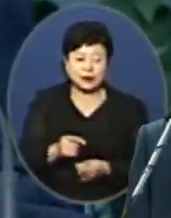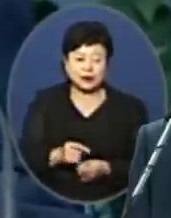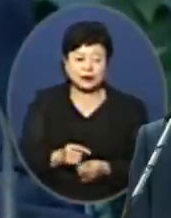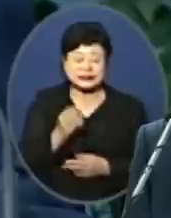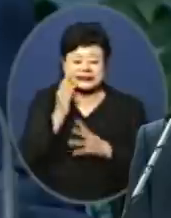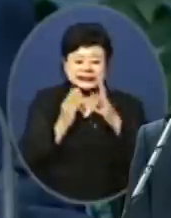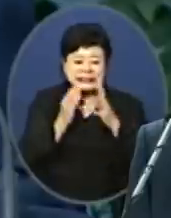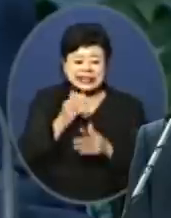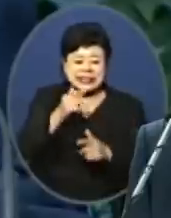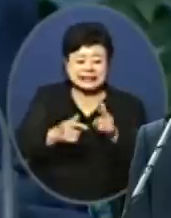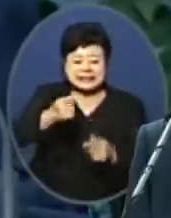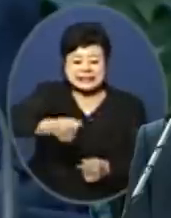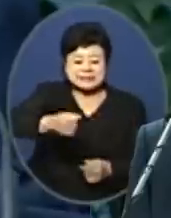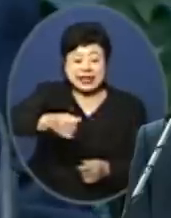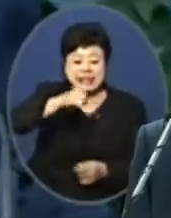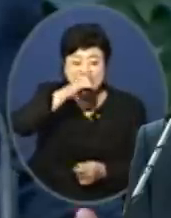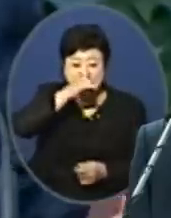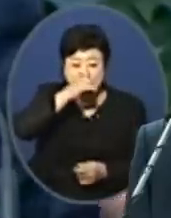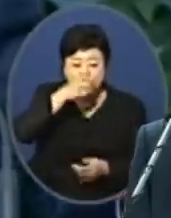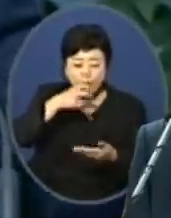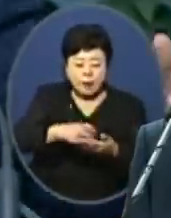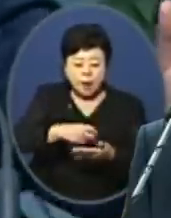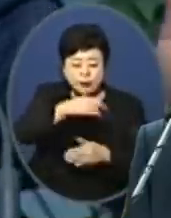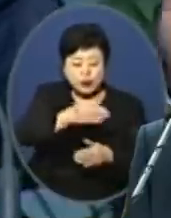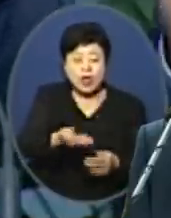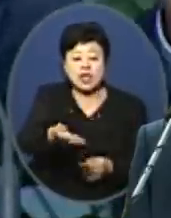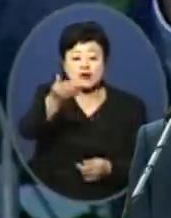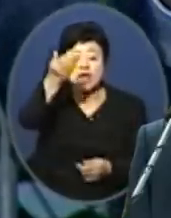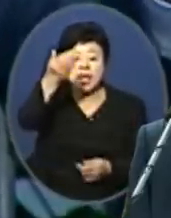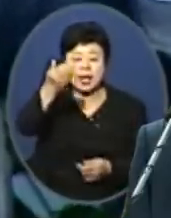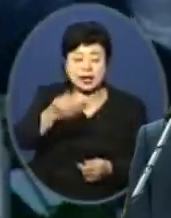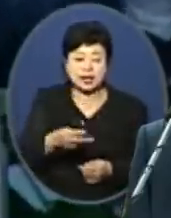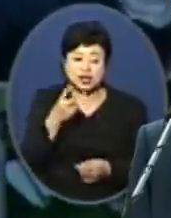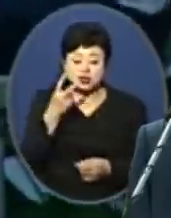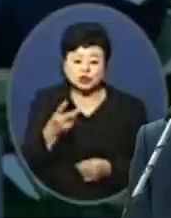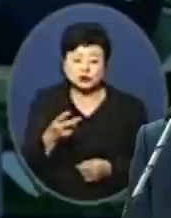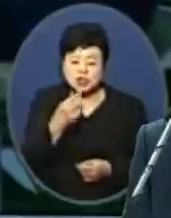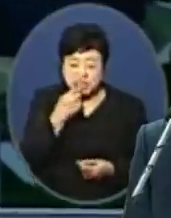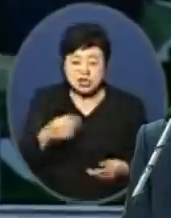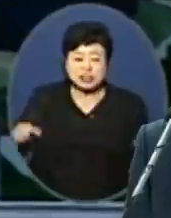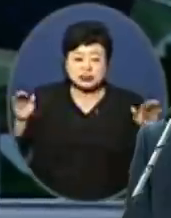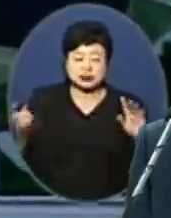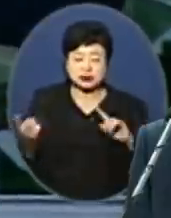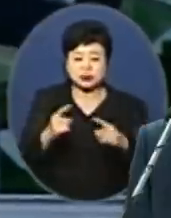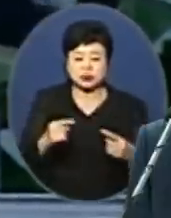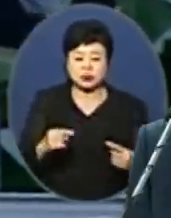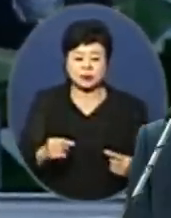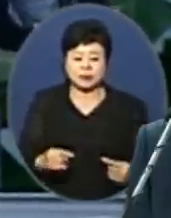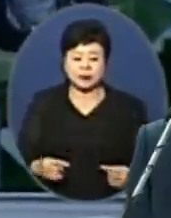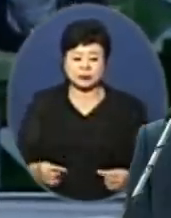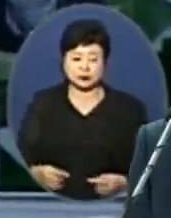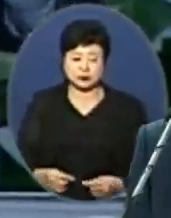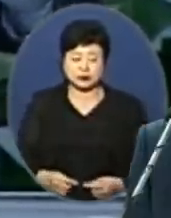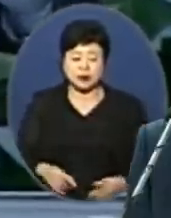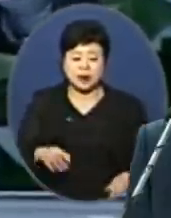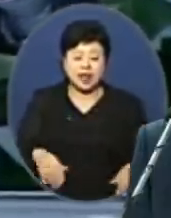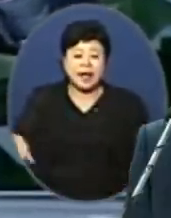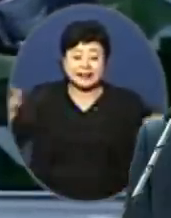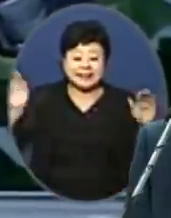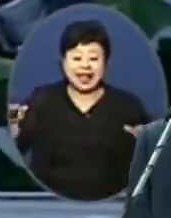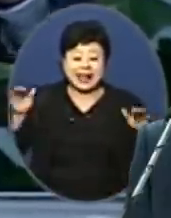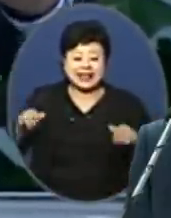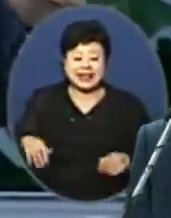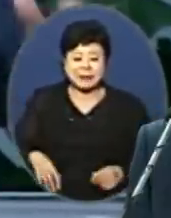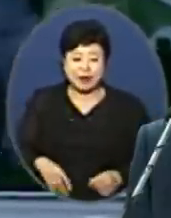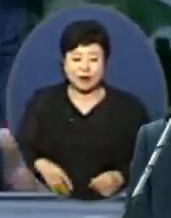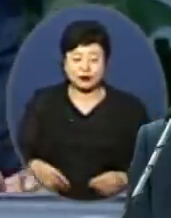지팡이가 있습니다. 그 법궤 위에는 두 천사가 서로 마주보며 날개를 펴서